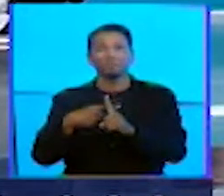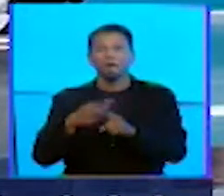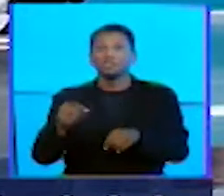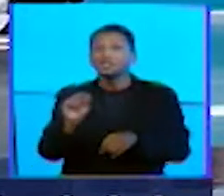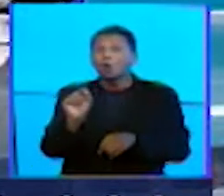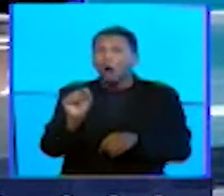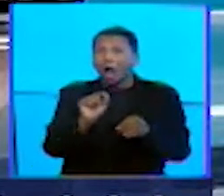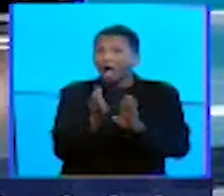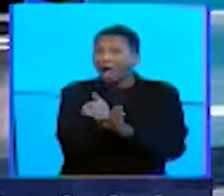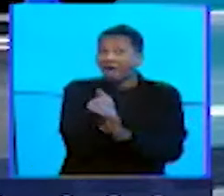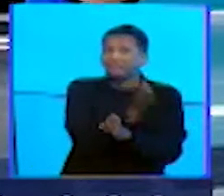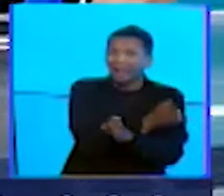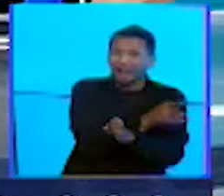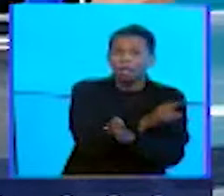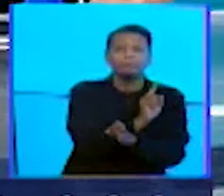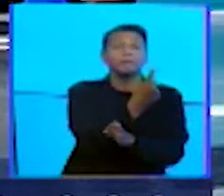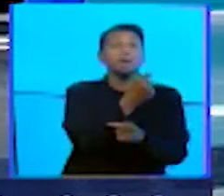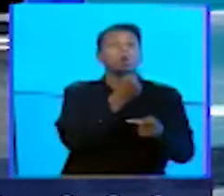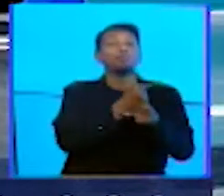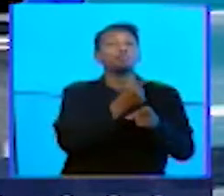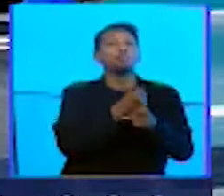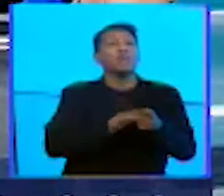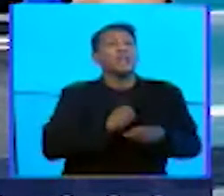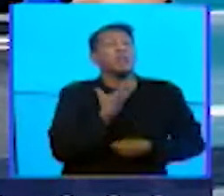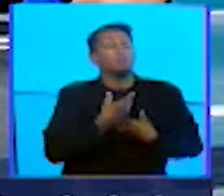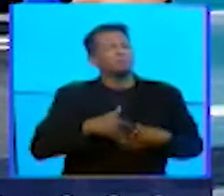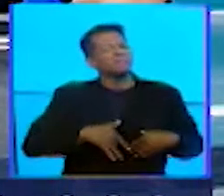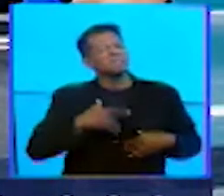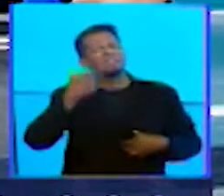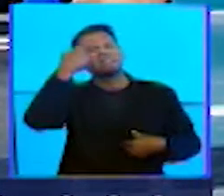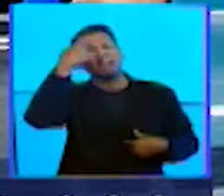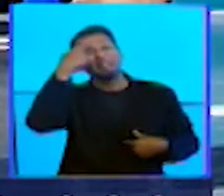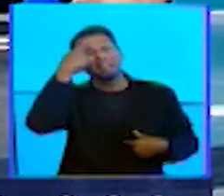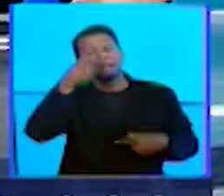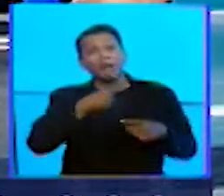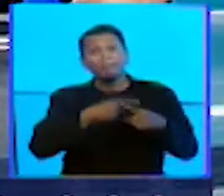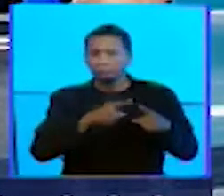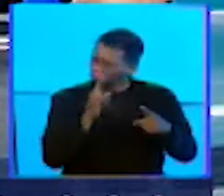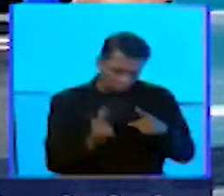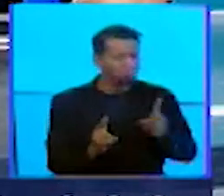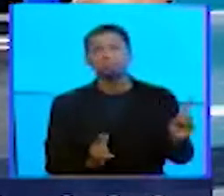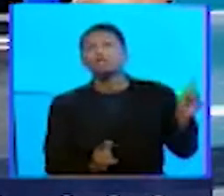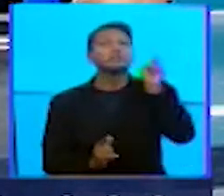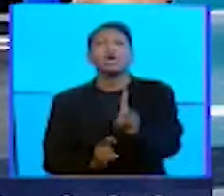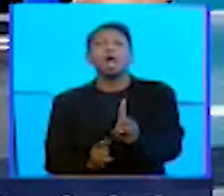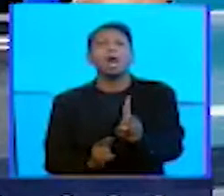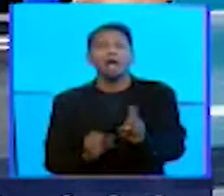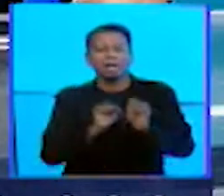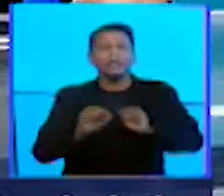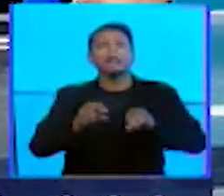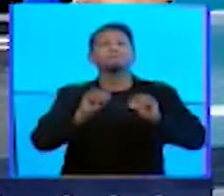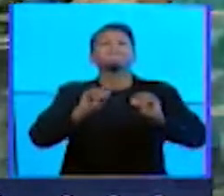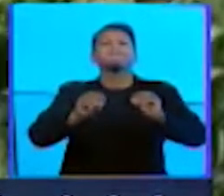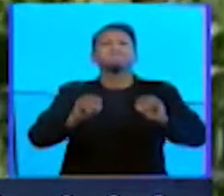sekolah berawal saat seorang guru mengeluhkan sakit, namun tetap hadir mengikuti kegiatan terbatas di sekolah.